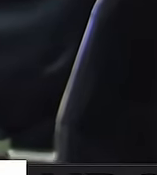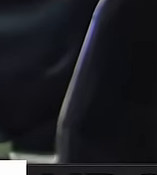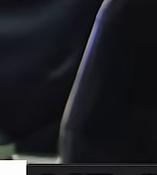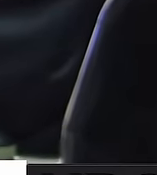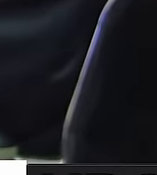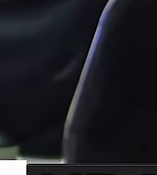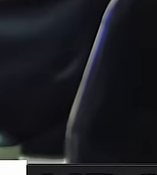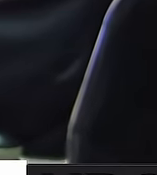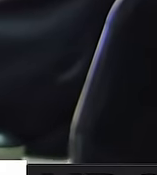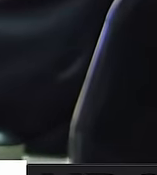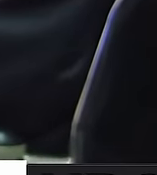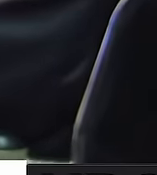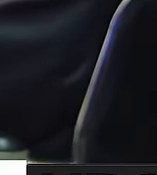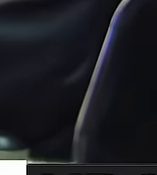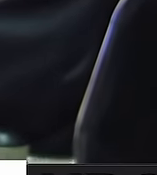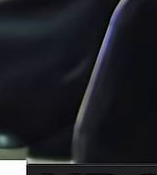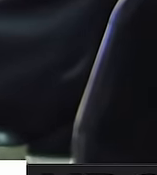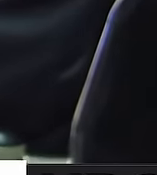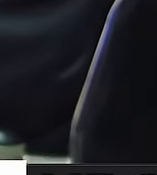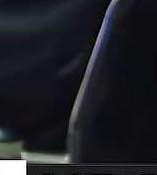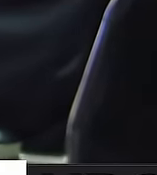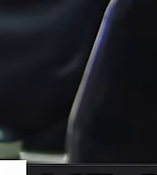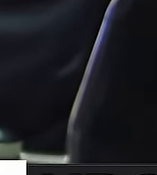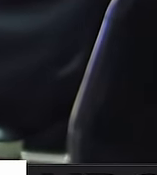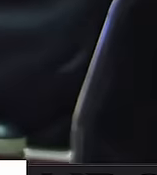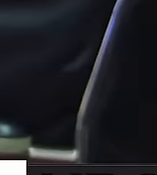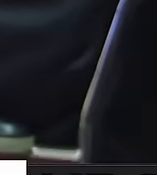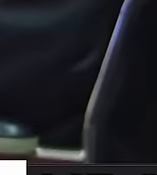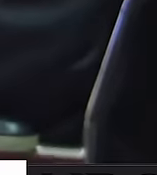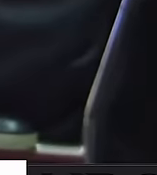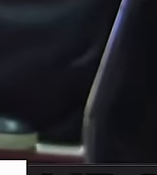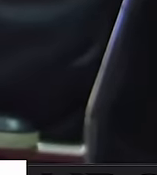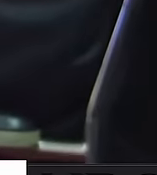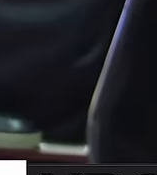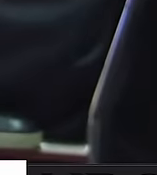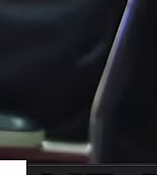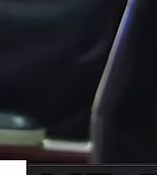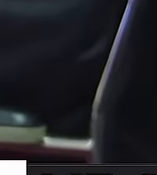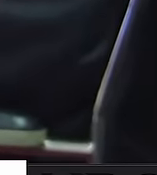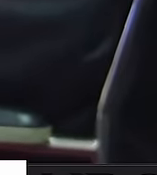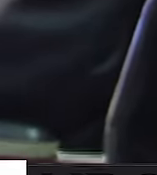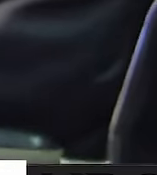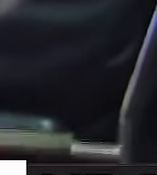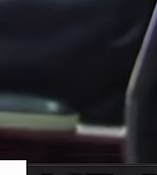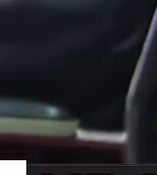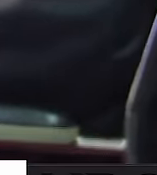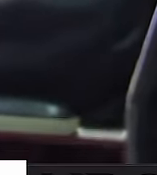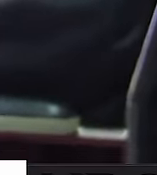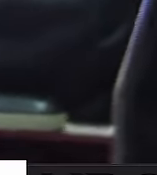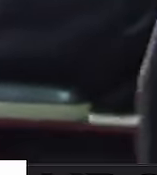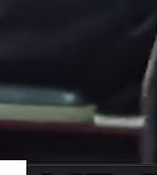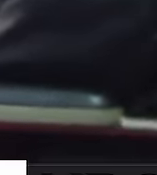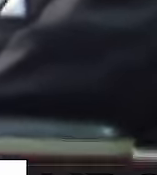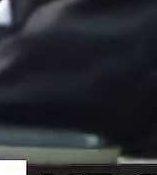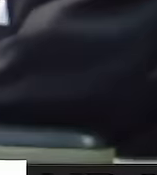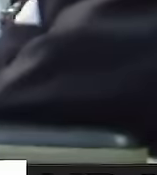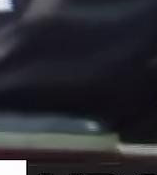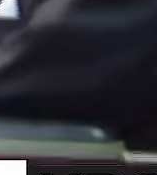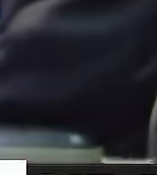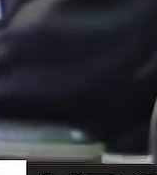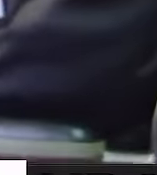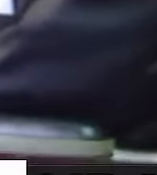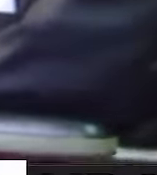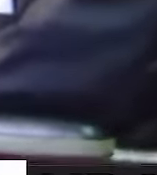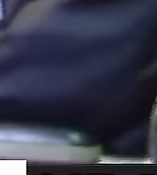Kitabo ky'abakungubazi obubaka bonna ali mu kuwandiika bubaka bwe obukungubaga mu kitabo